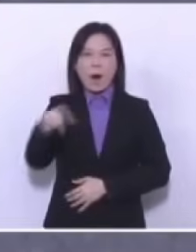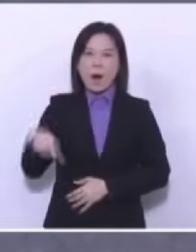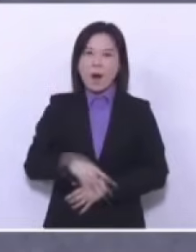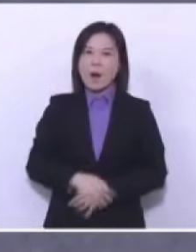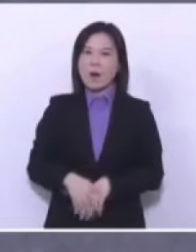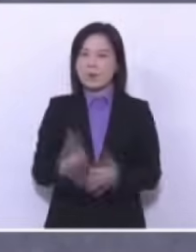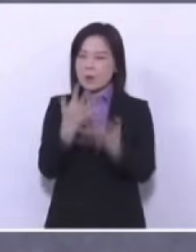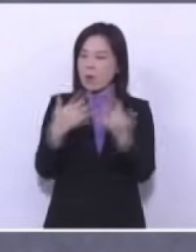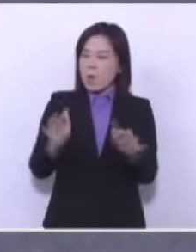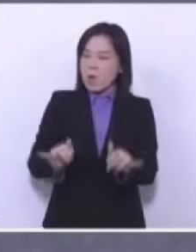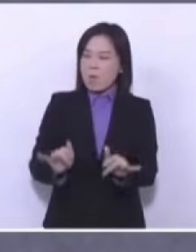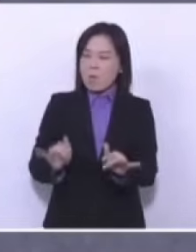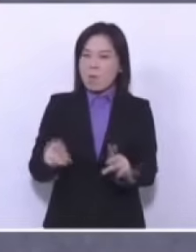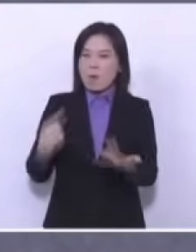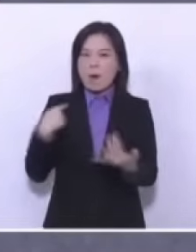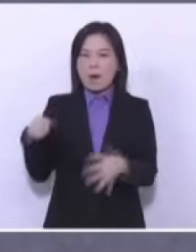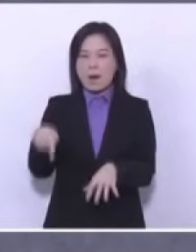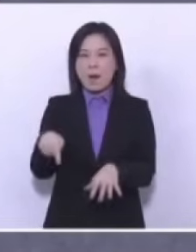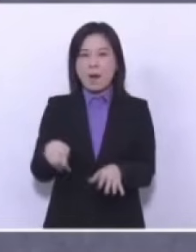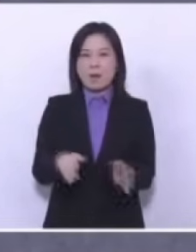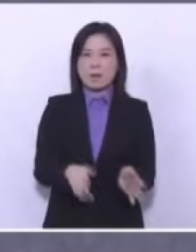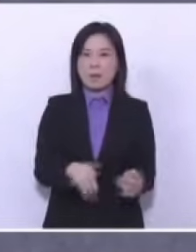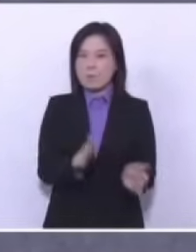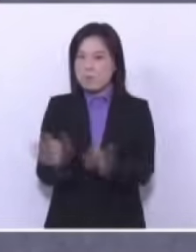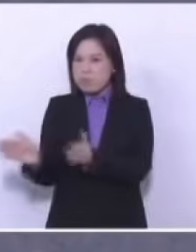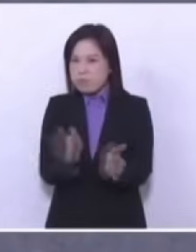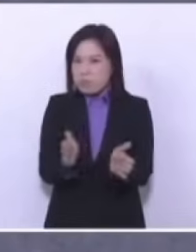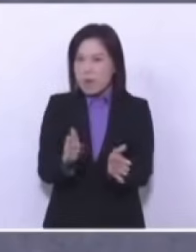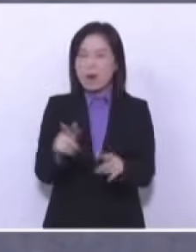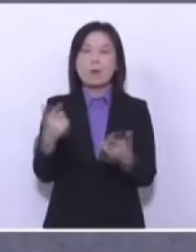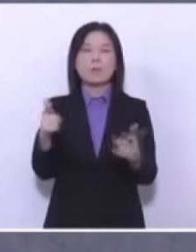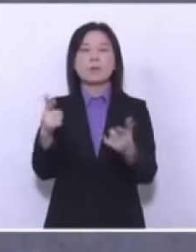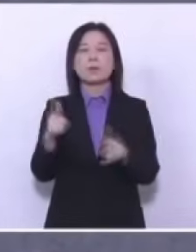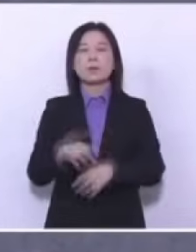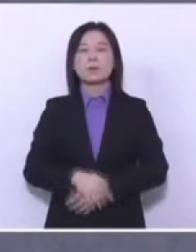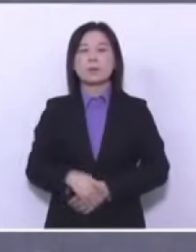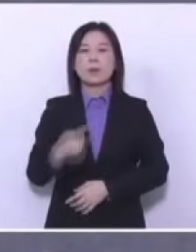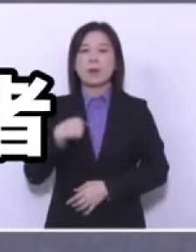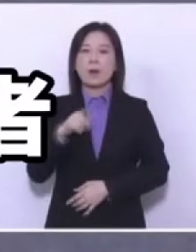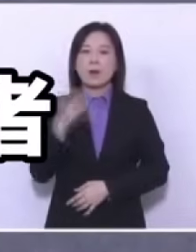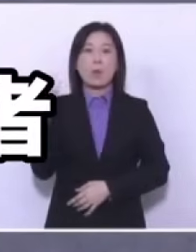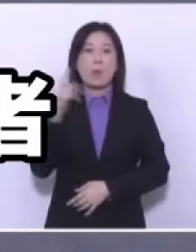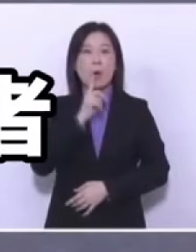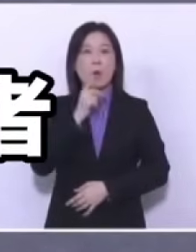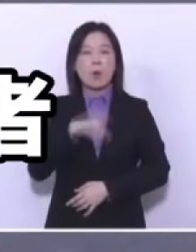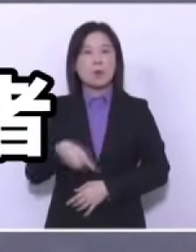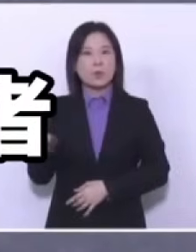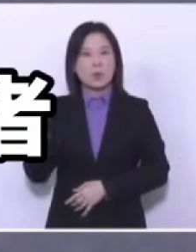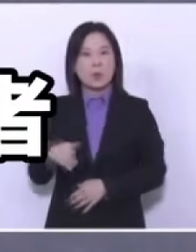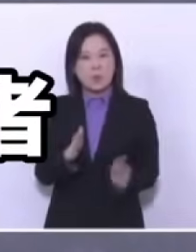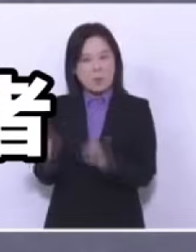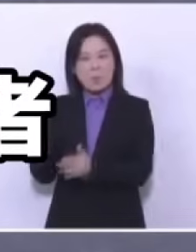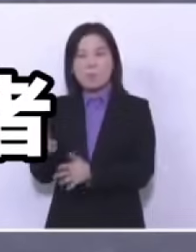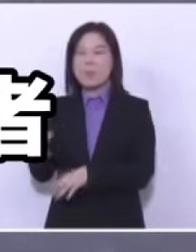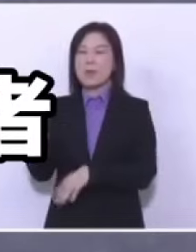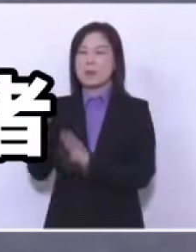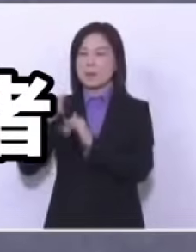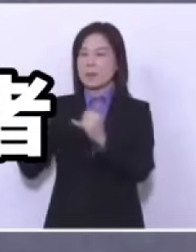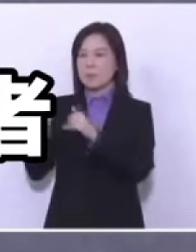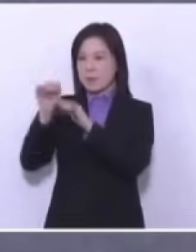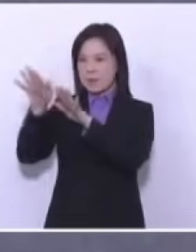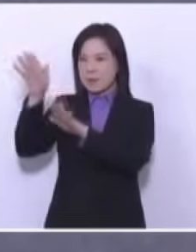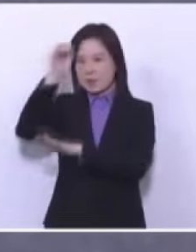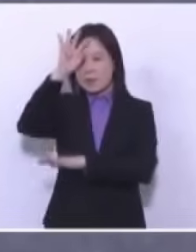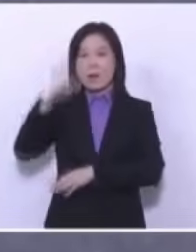头造谣跟带风向。我曾经说过我是茉莉，我曾经也是一个民进党的支持